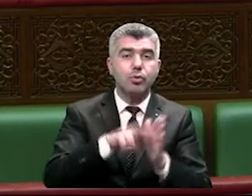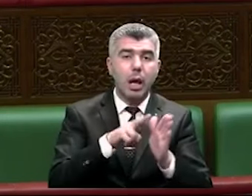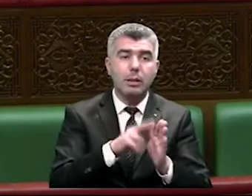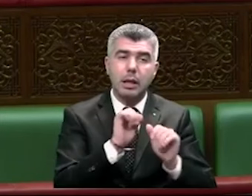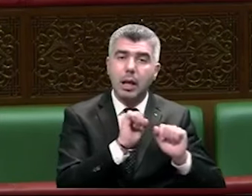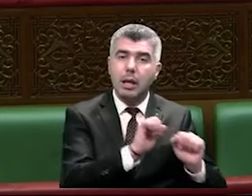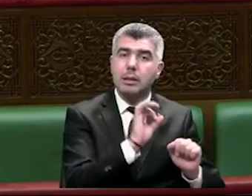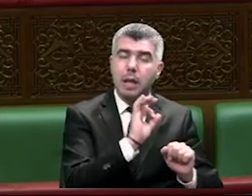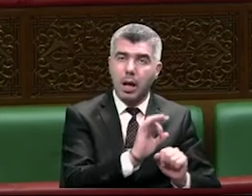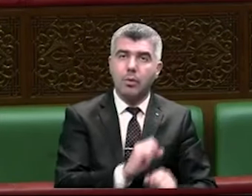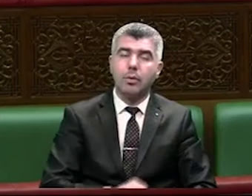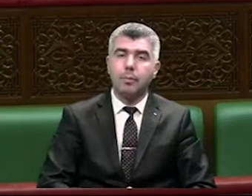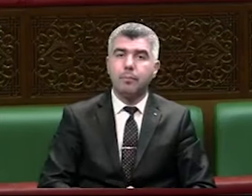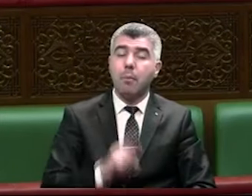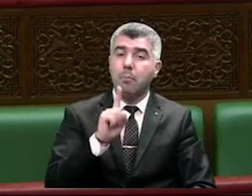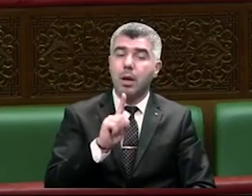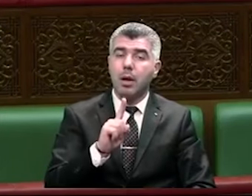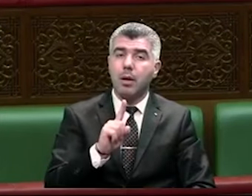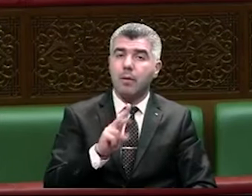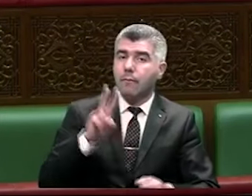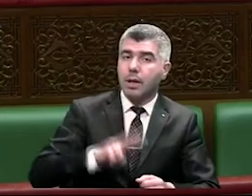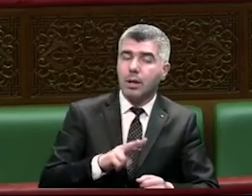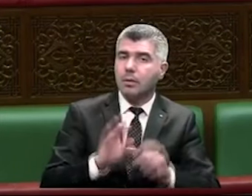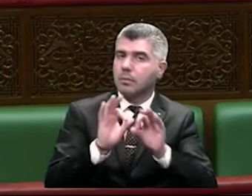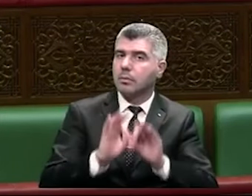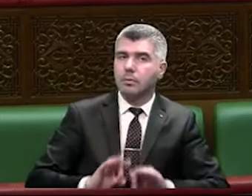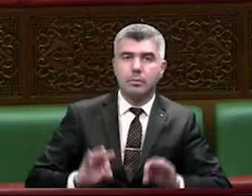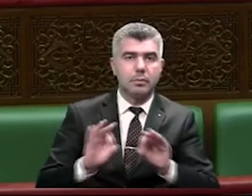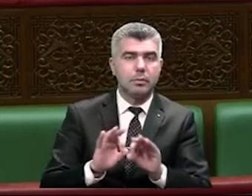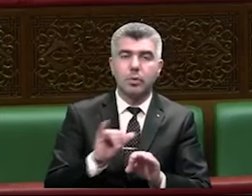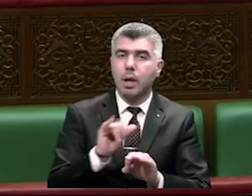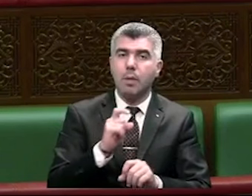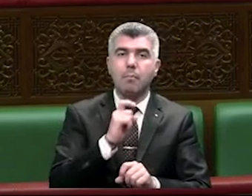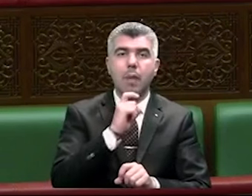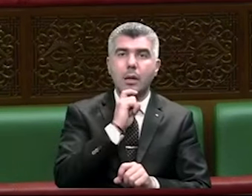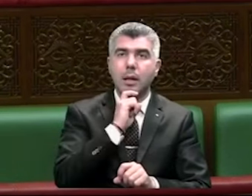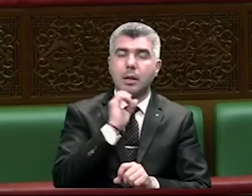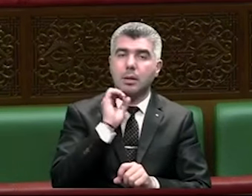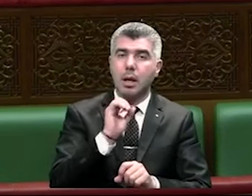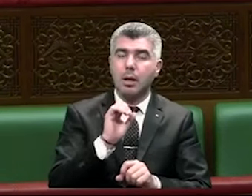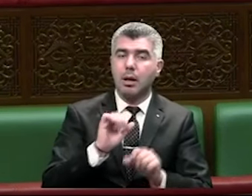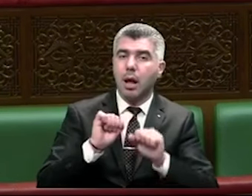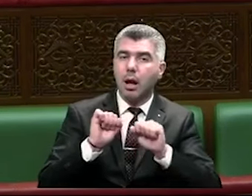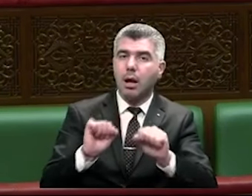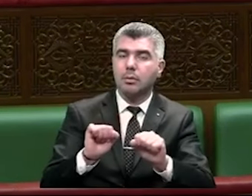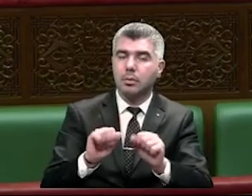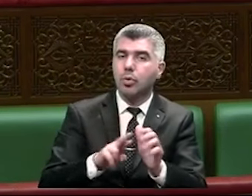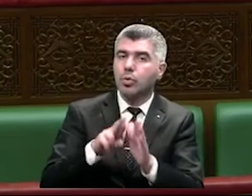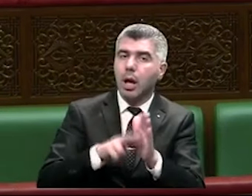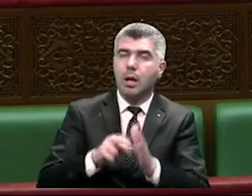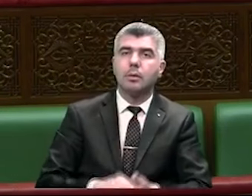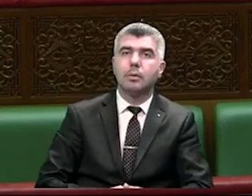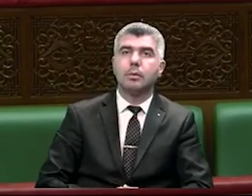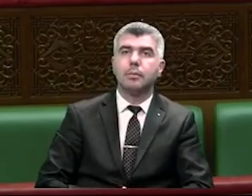الاختصاص ولكن في الواقع هي ليست بذات الاختصاص لان مازال ماقدرتش ترفعوا ديالكم على هذا الاختصاص ديال الجهات